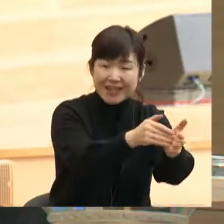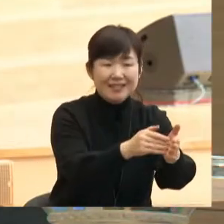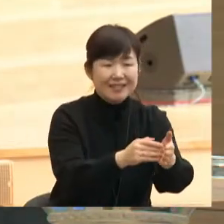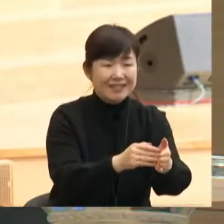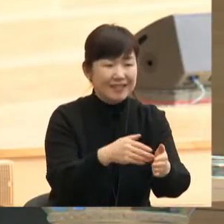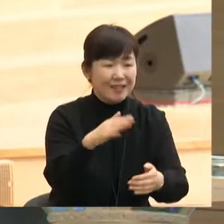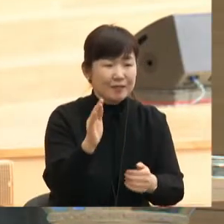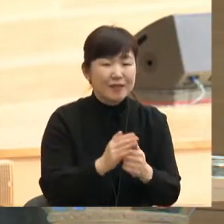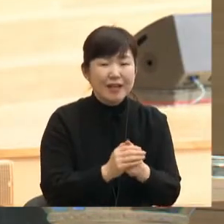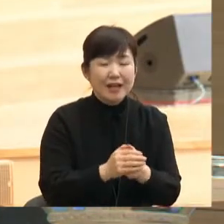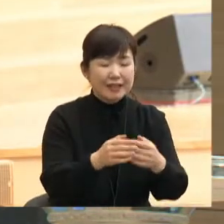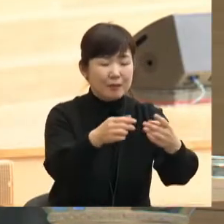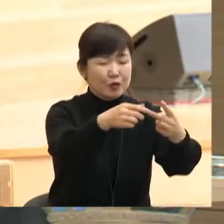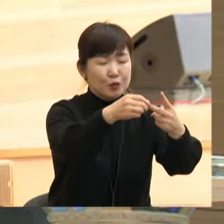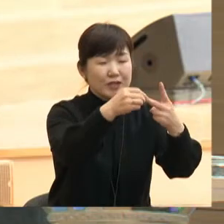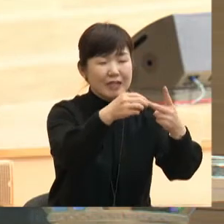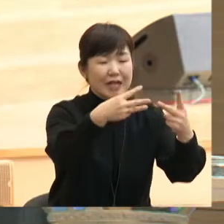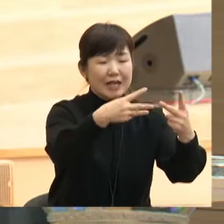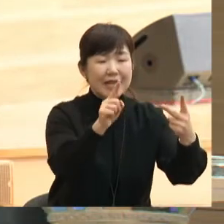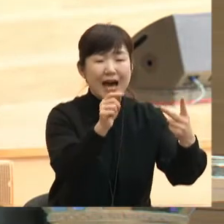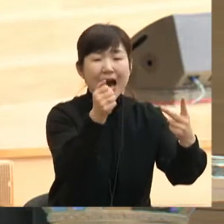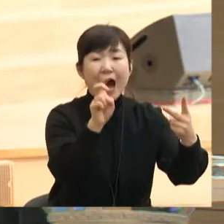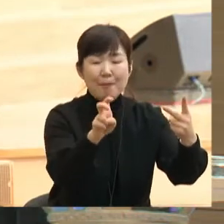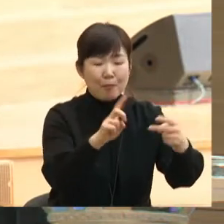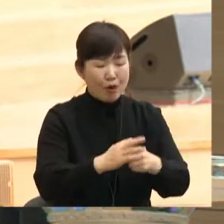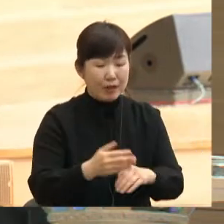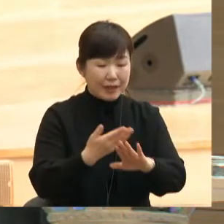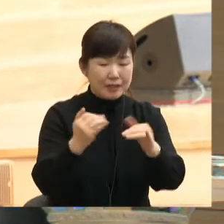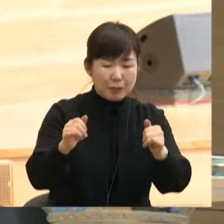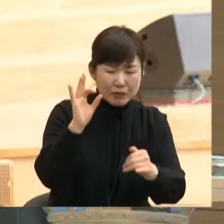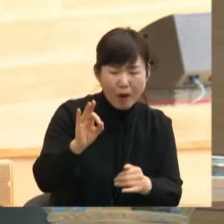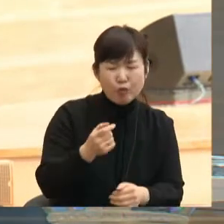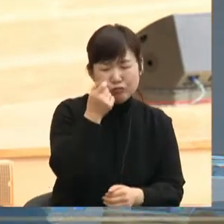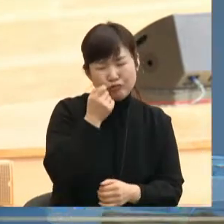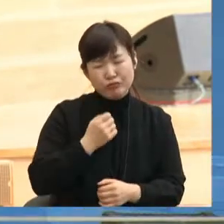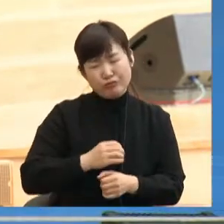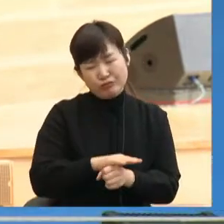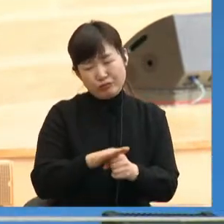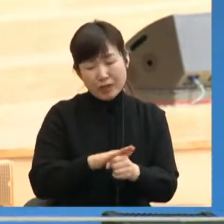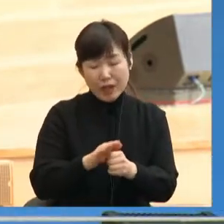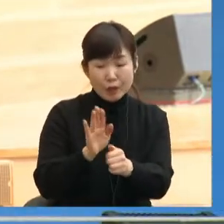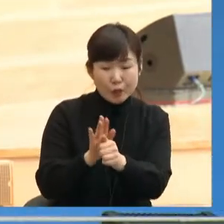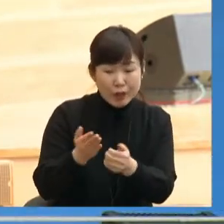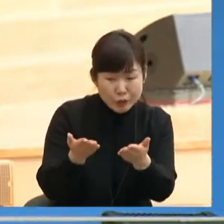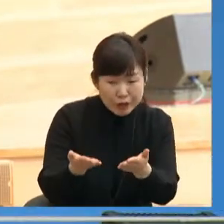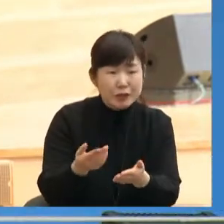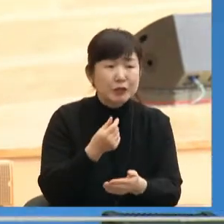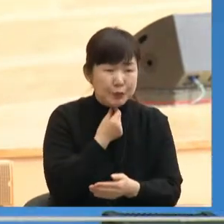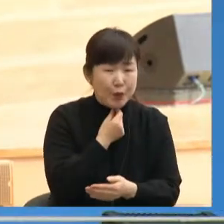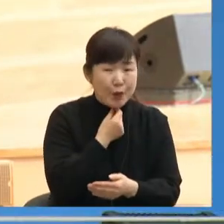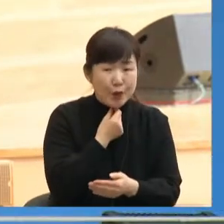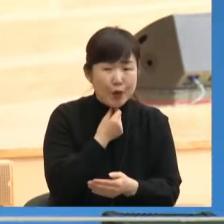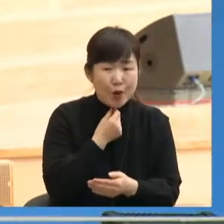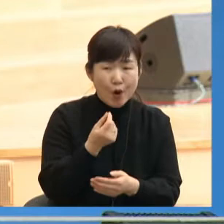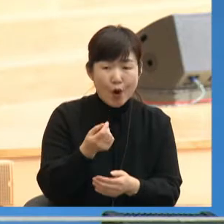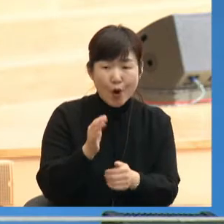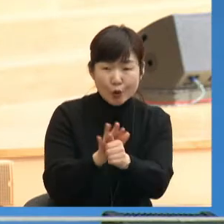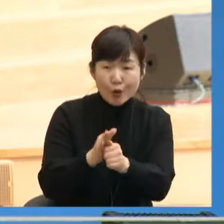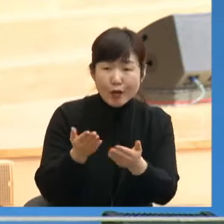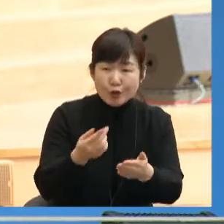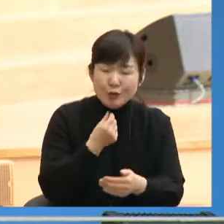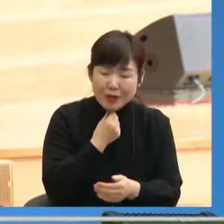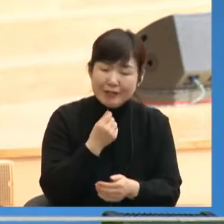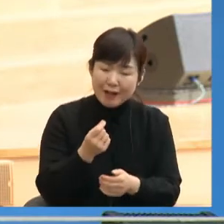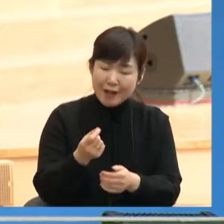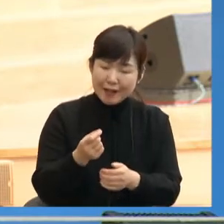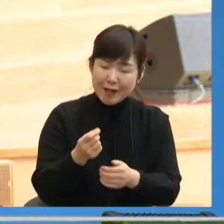라함이라고 하는데 이런 거예요. 다른 사람을 보니까 도와주고 싶은 사람이 있어요. 그 사람에게 자비를 베풀고 싶은 겁니다. 그래서 그 사람에게